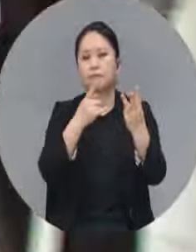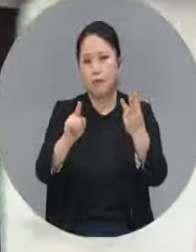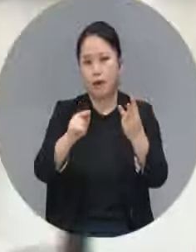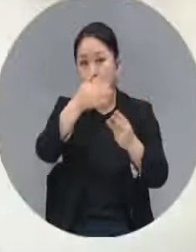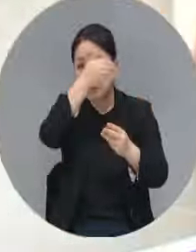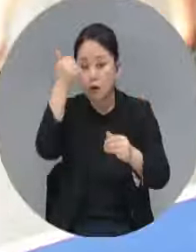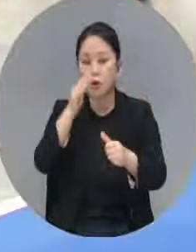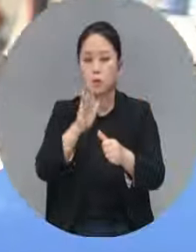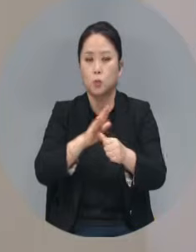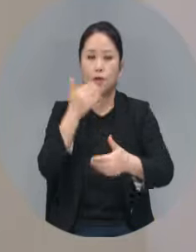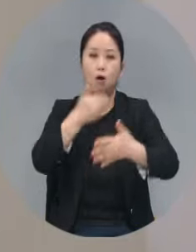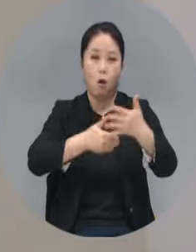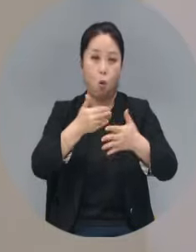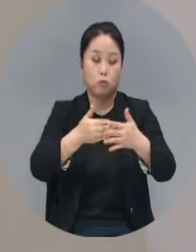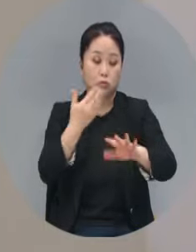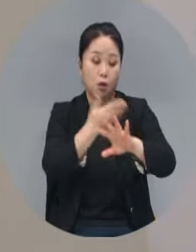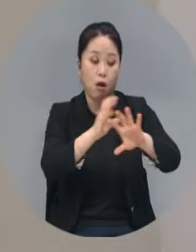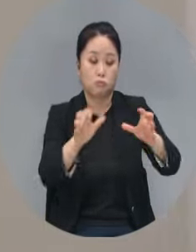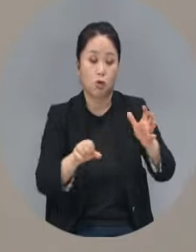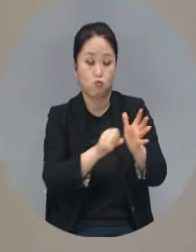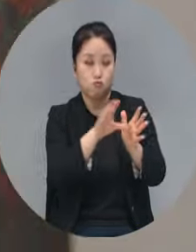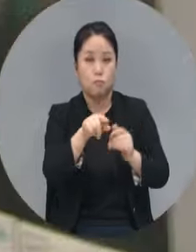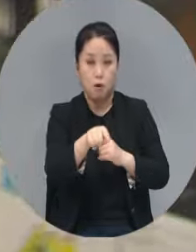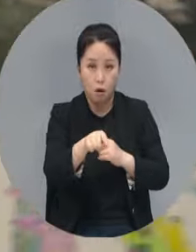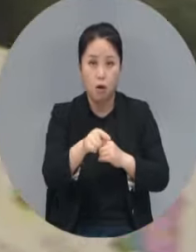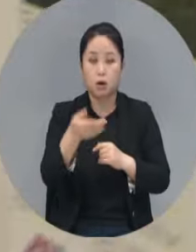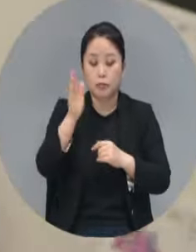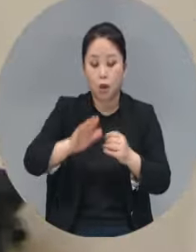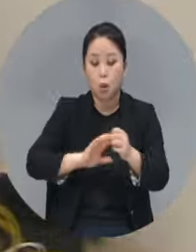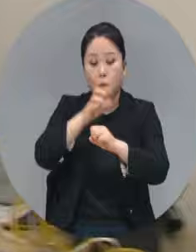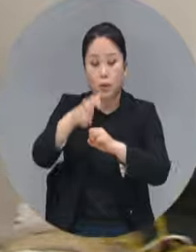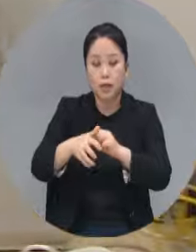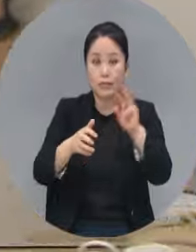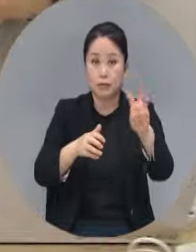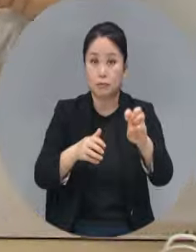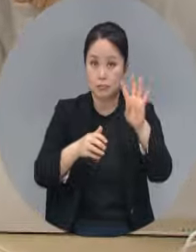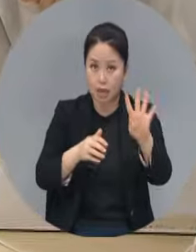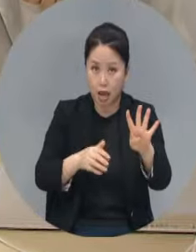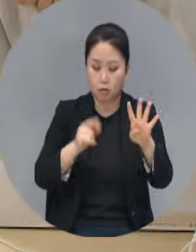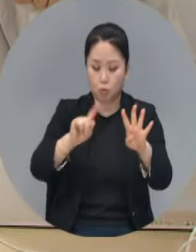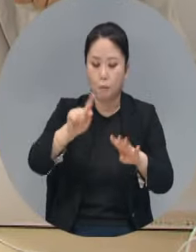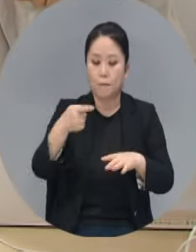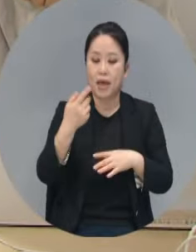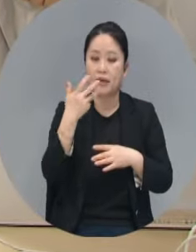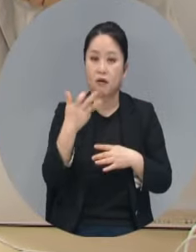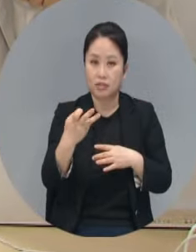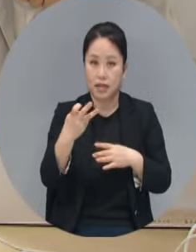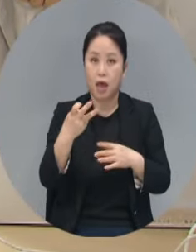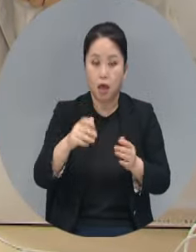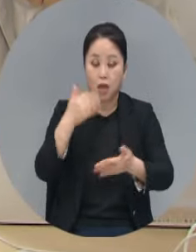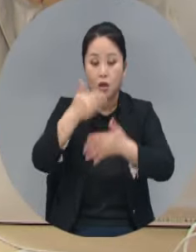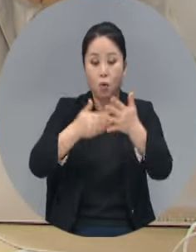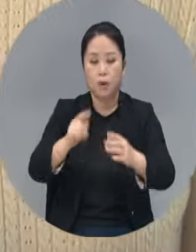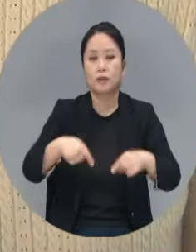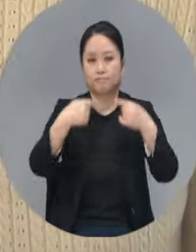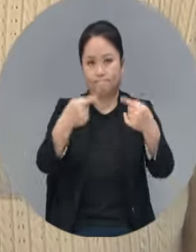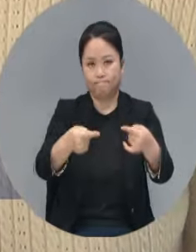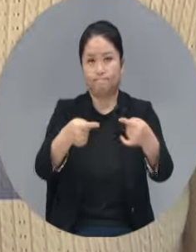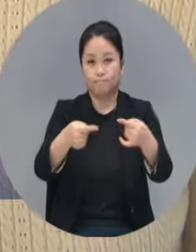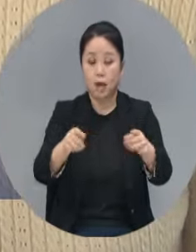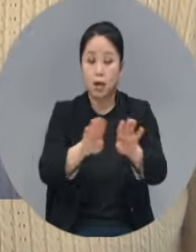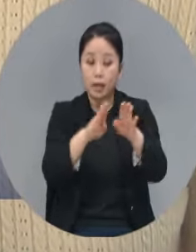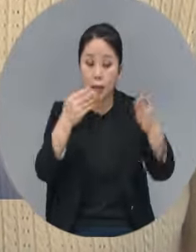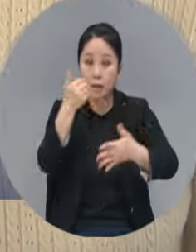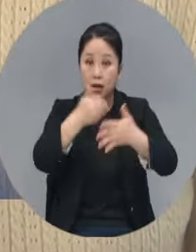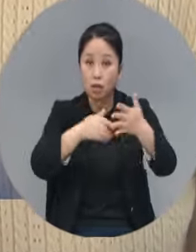유명합니다. 올해는 34개국 113편의 작품이 출품됐습니다. 개막작은 파트릭